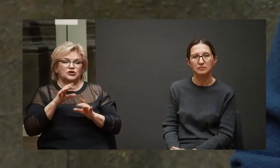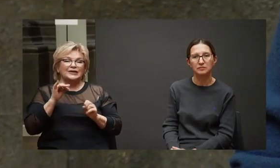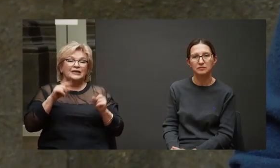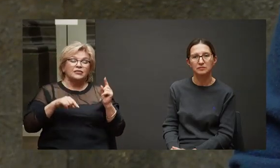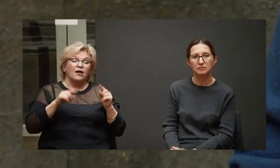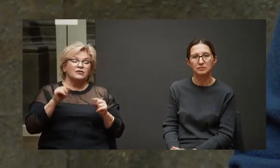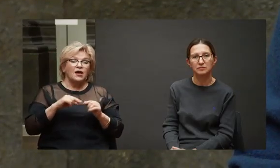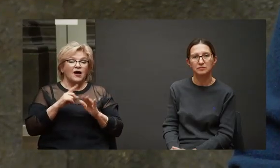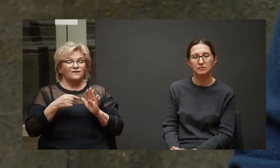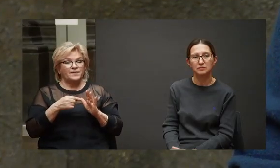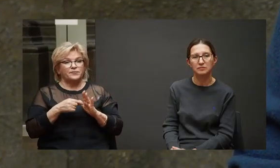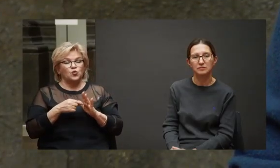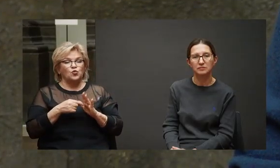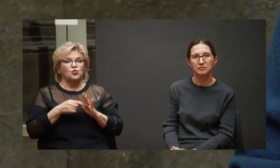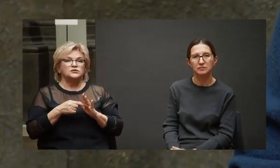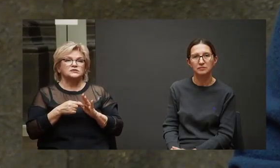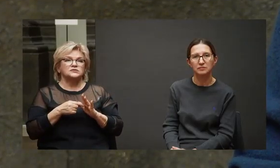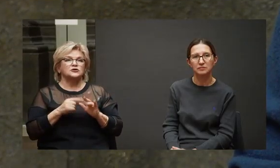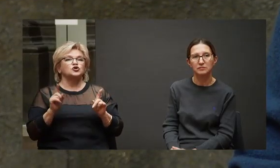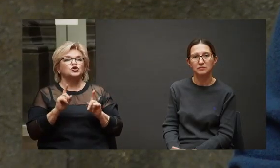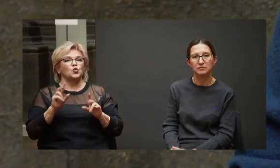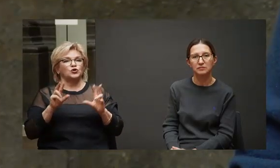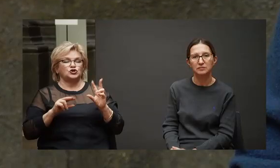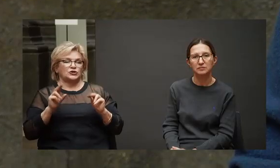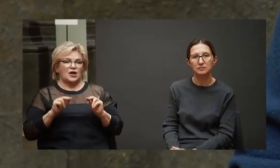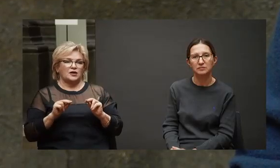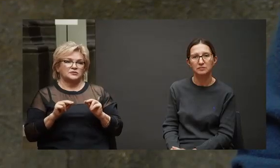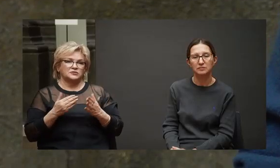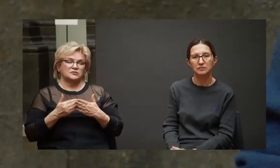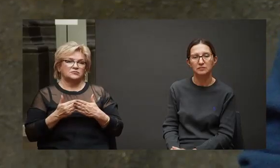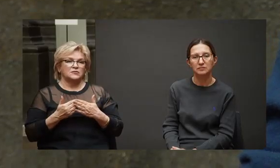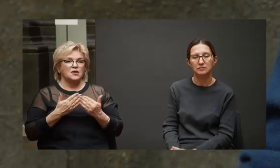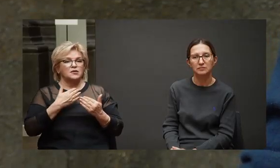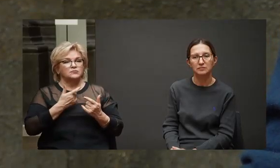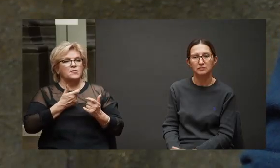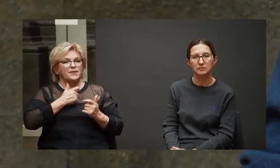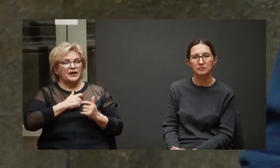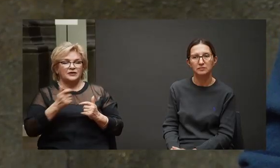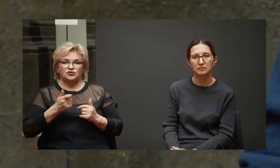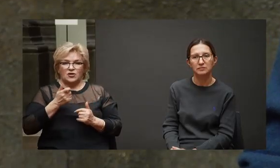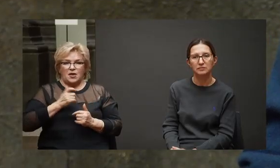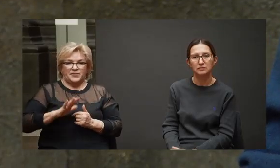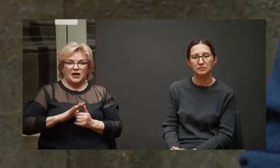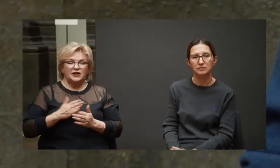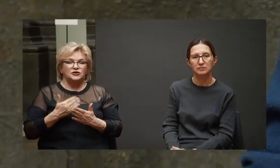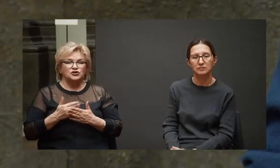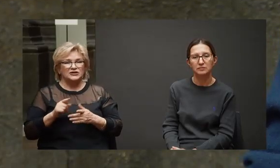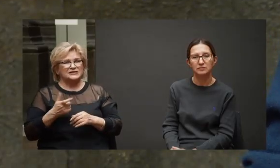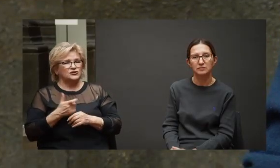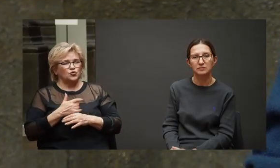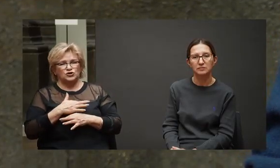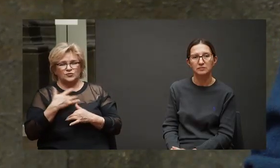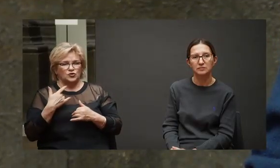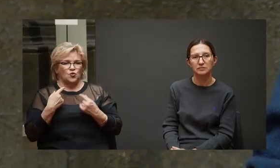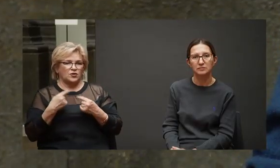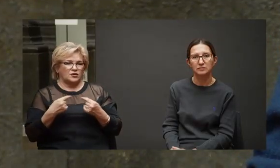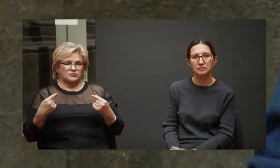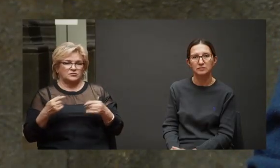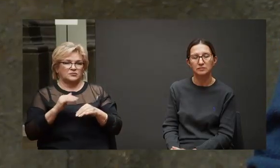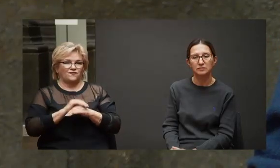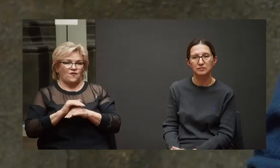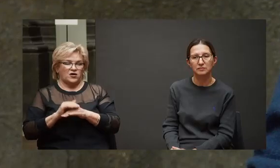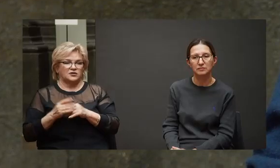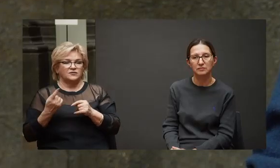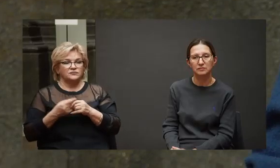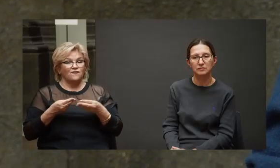иногда вопрос того, что считается там, не знаю, приличным или неприличным. Да? То есть здесь очень много всяких факторов,